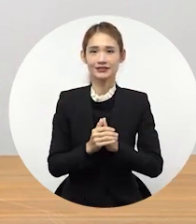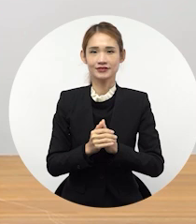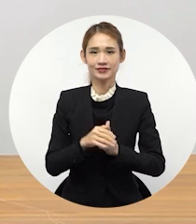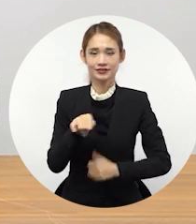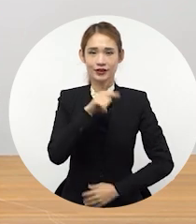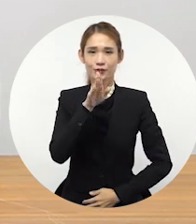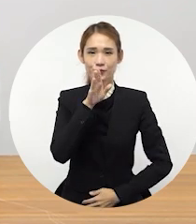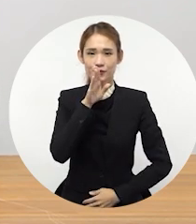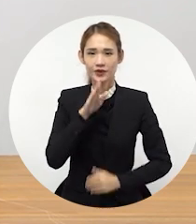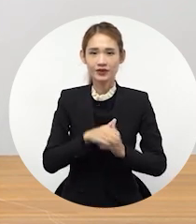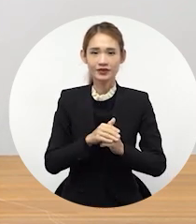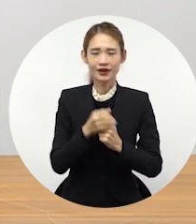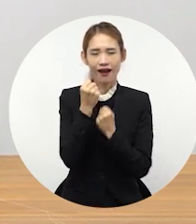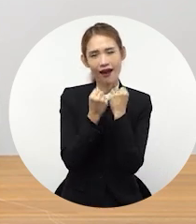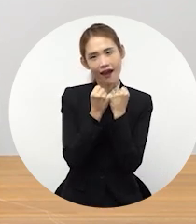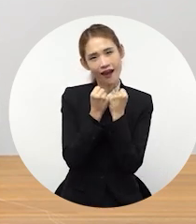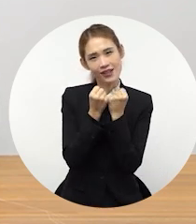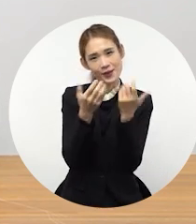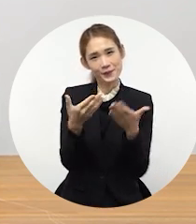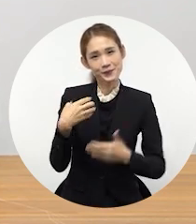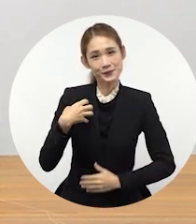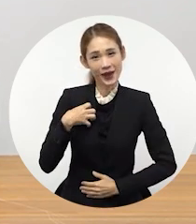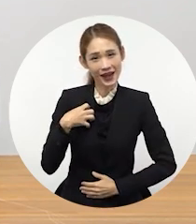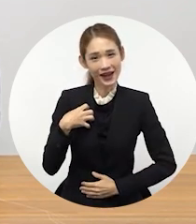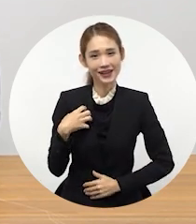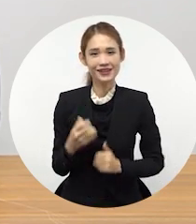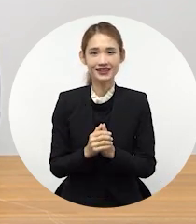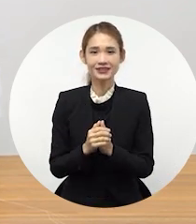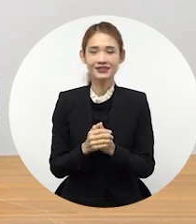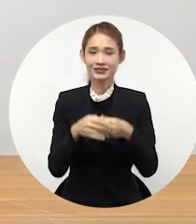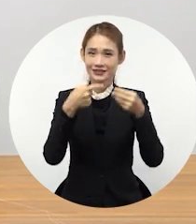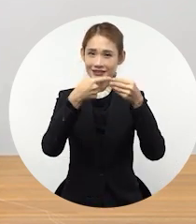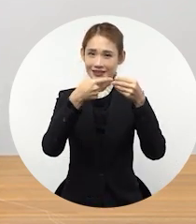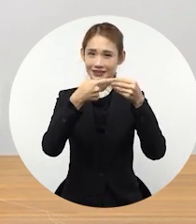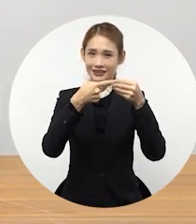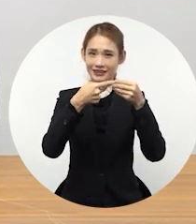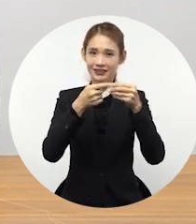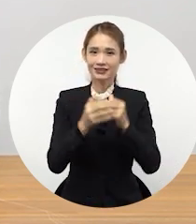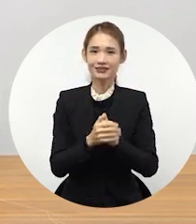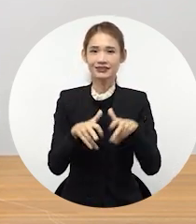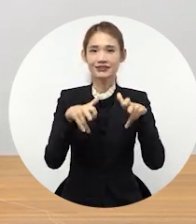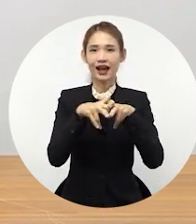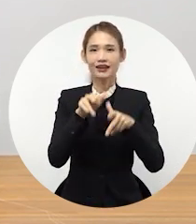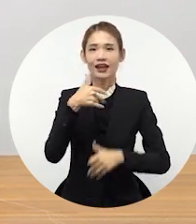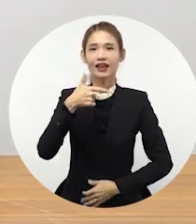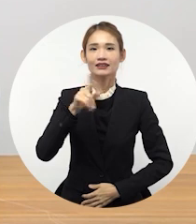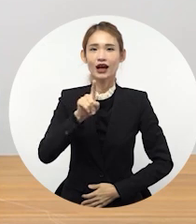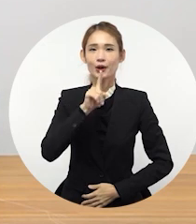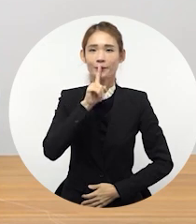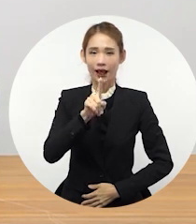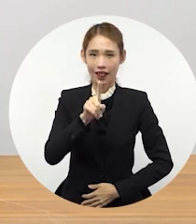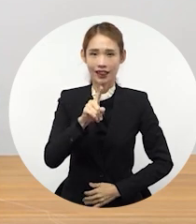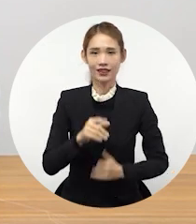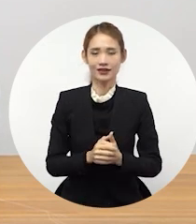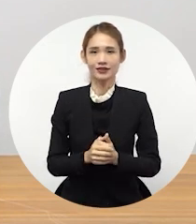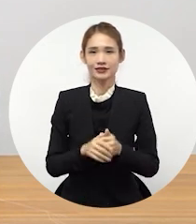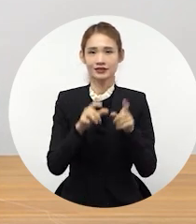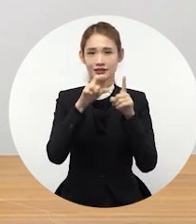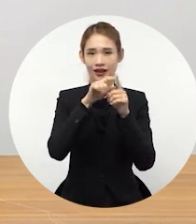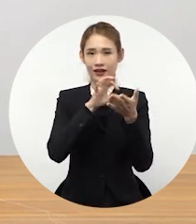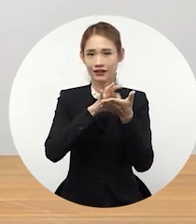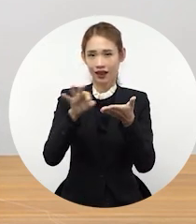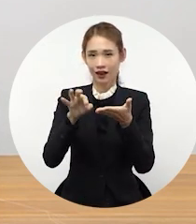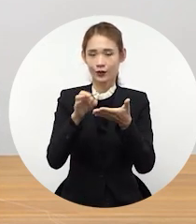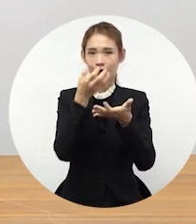것 같습니다. 왜 그렇게 생각하시죠? 제가 한번 해설까지 제가 하면 되는 건가요? 자, 1번 같은 경우 1번의 장애자를 말씀하셨죠.